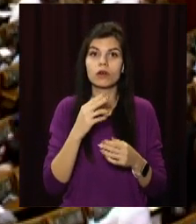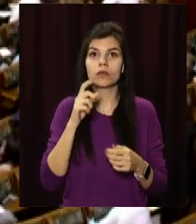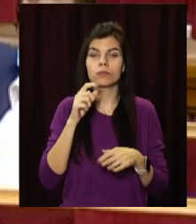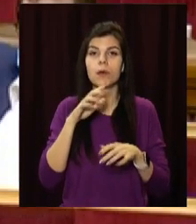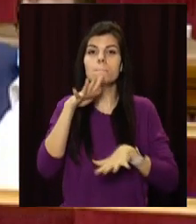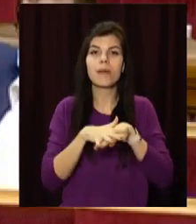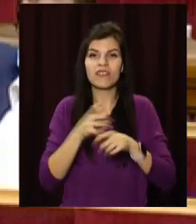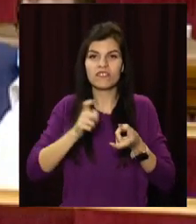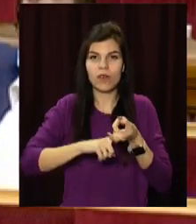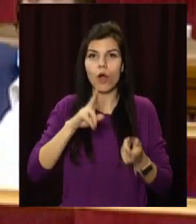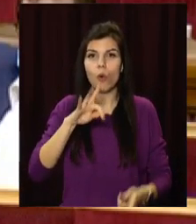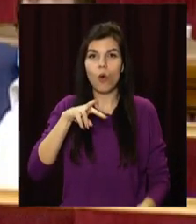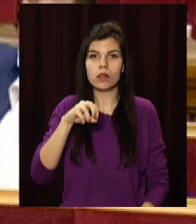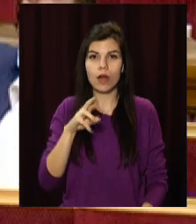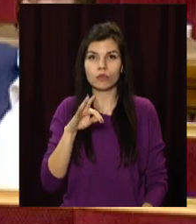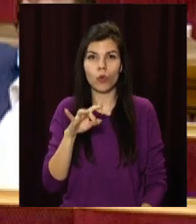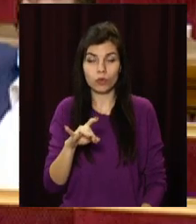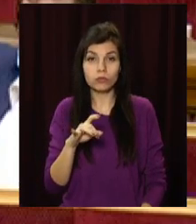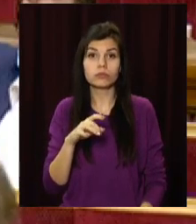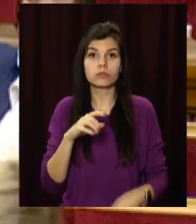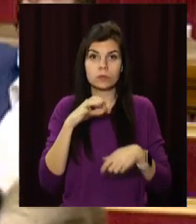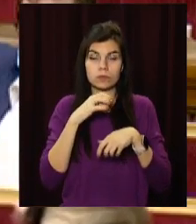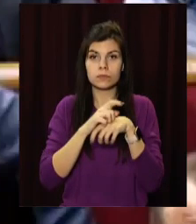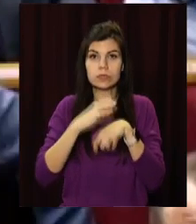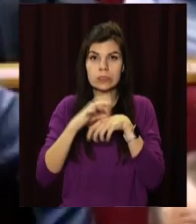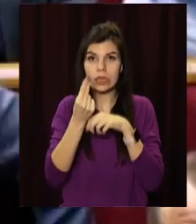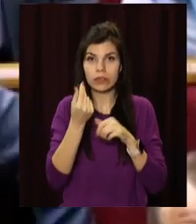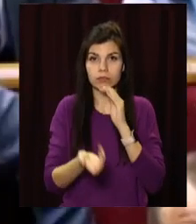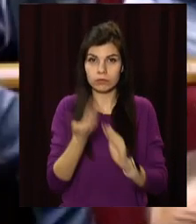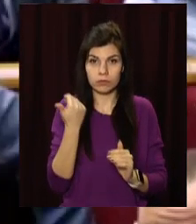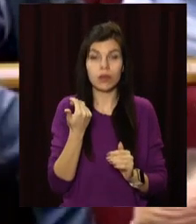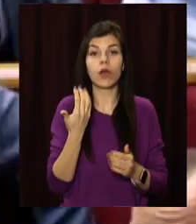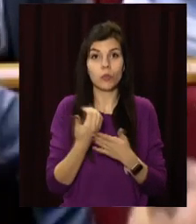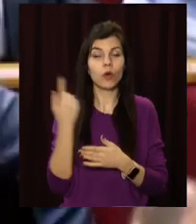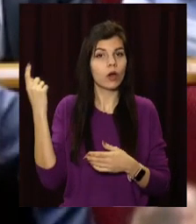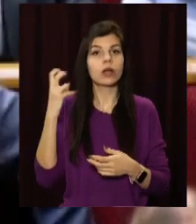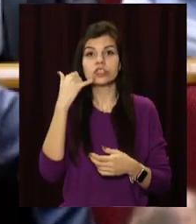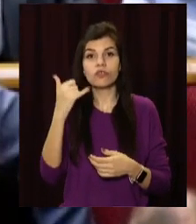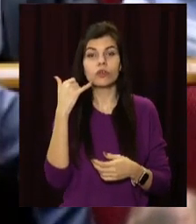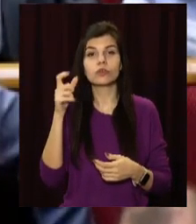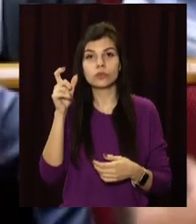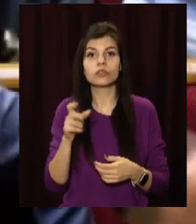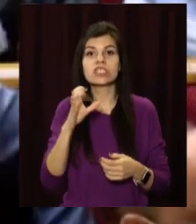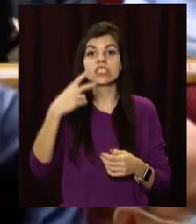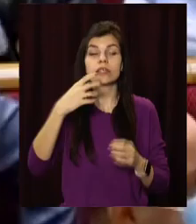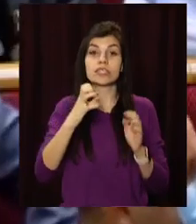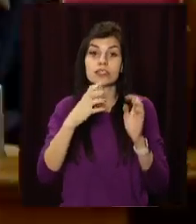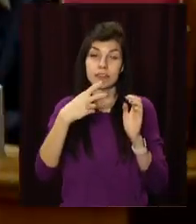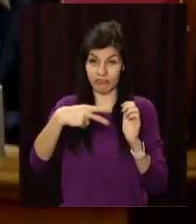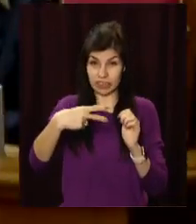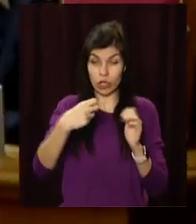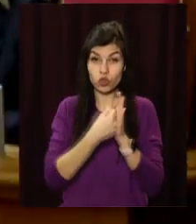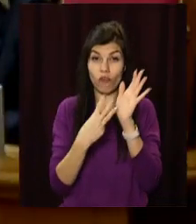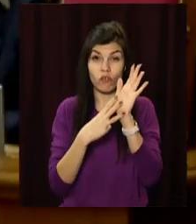355 депутатів. Документ передбачає заборону телефонувати боржникові з 20 до 8 години і понад 2 разів на день,